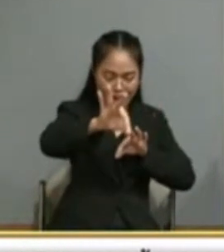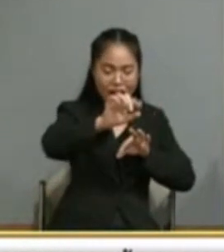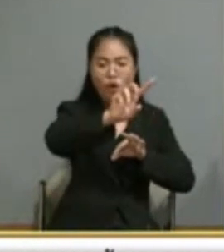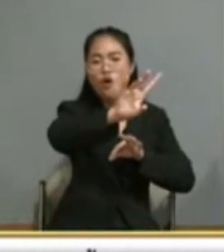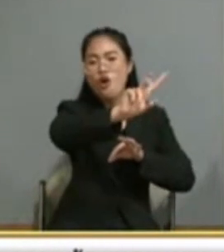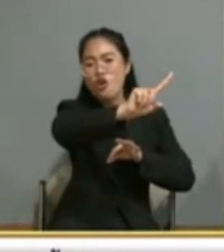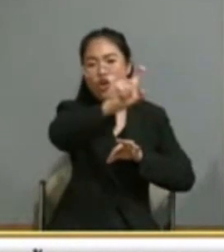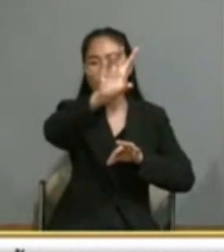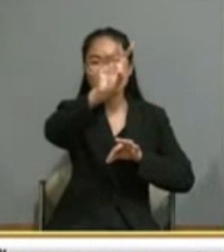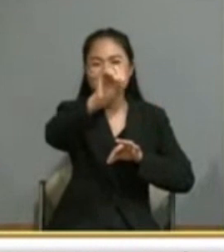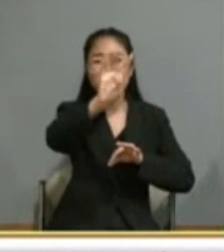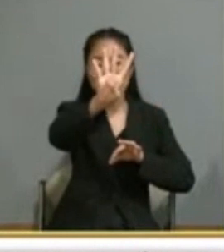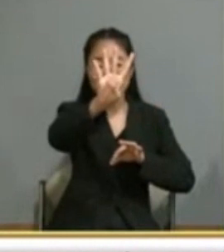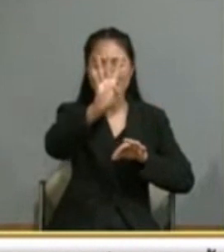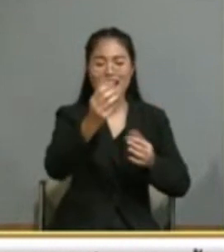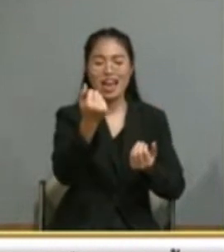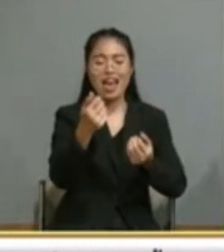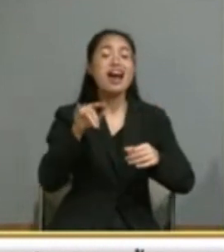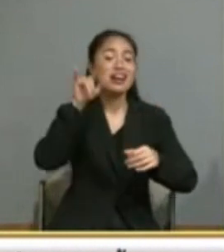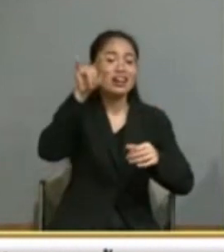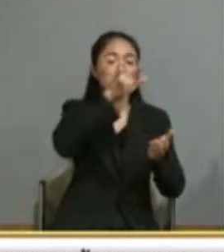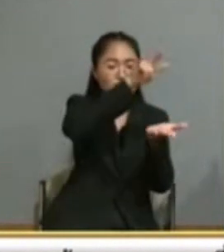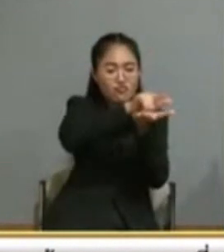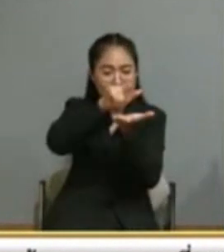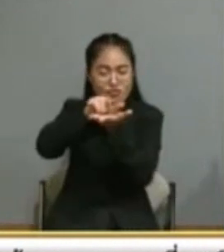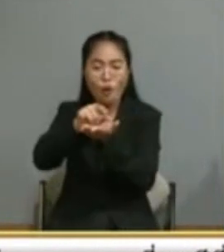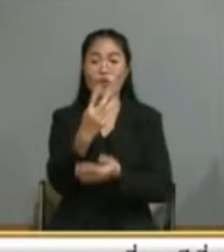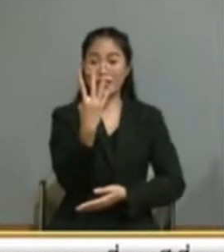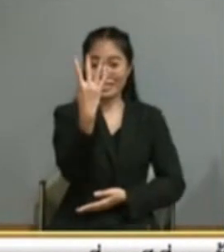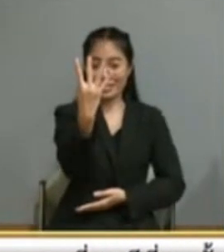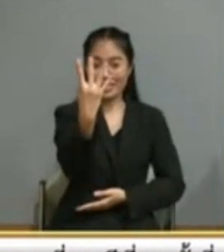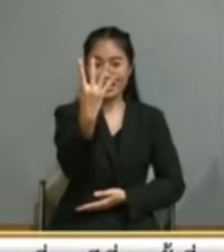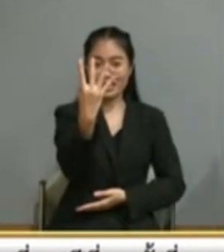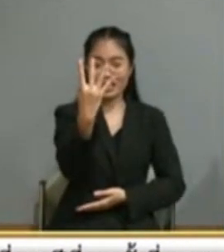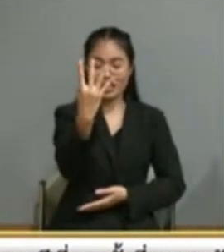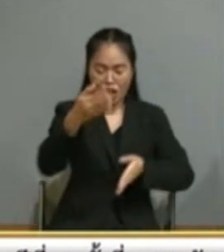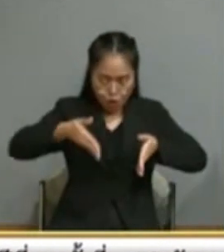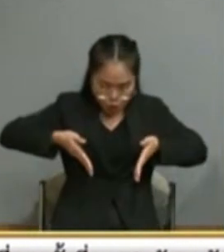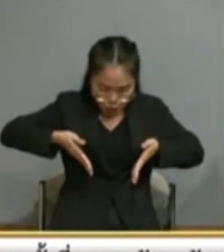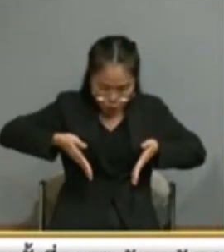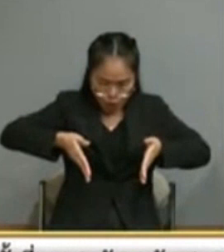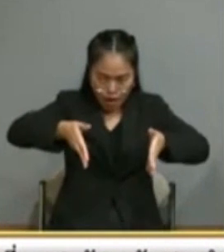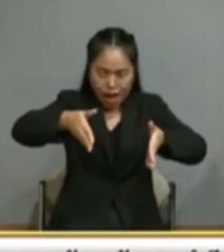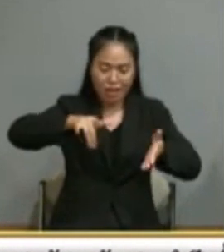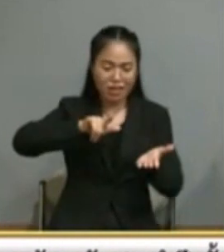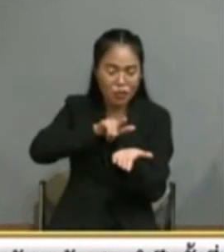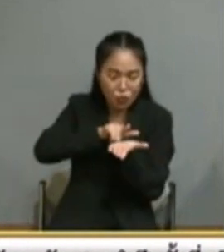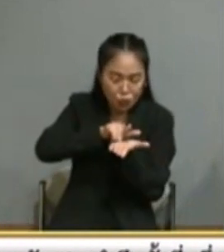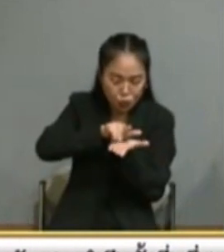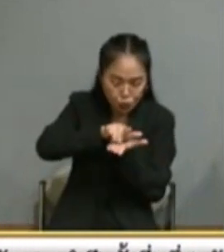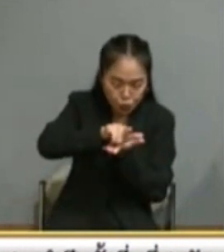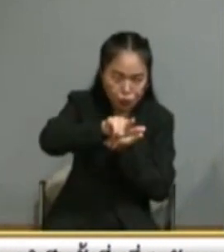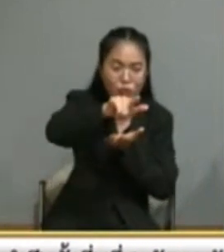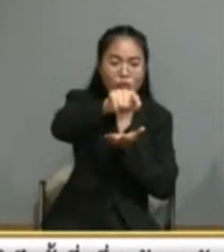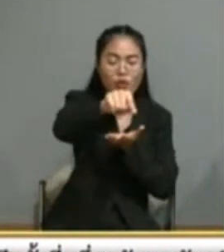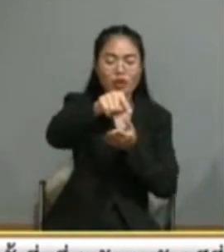174 เมตรรัเครื่องบจอดพ้อมกถึง 4 ลำส่วนทางวิง Runway จำนวน 1 ทางวิ่ง